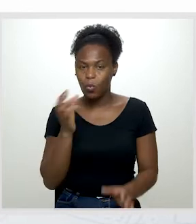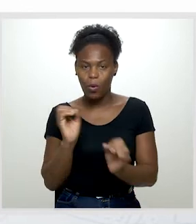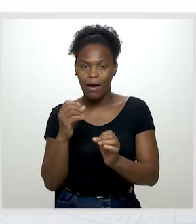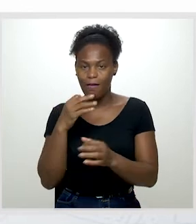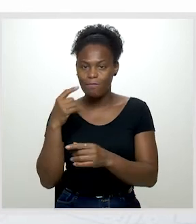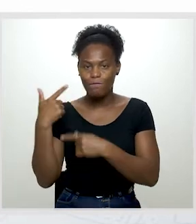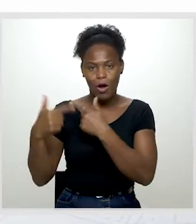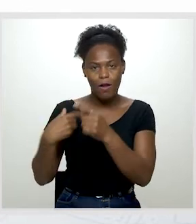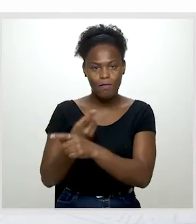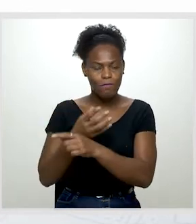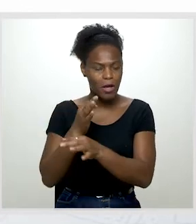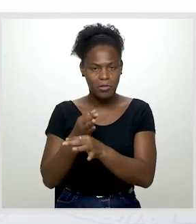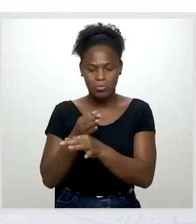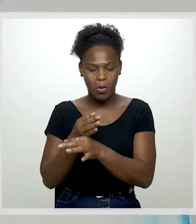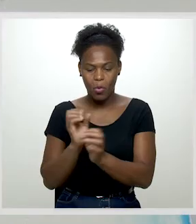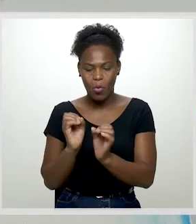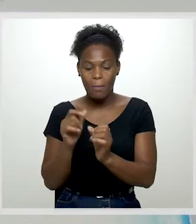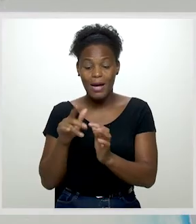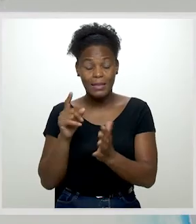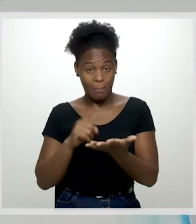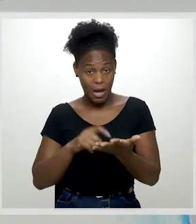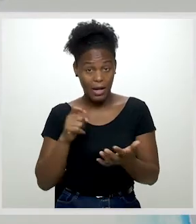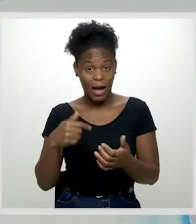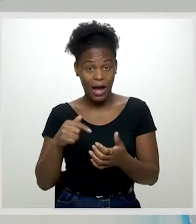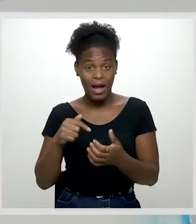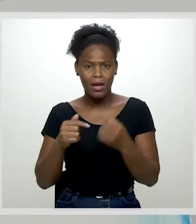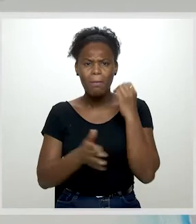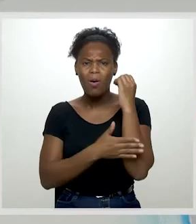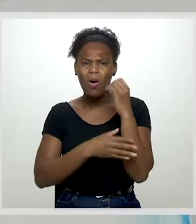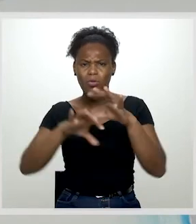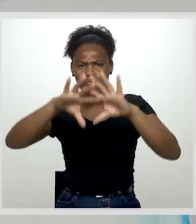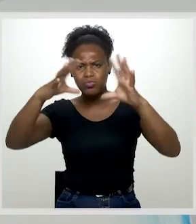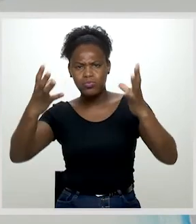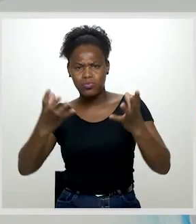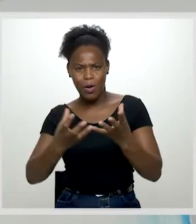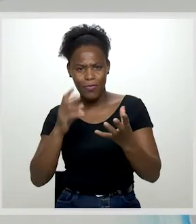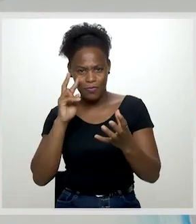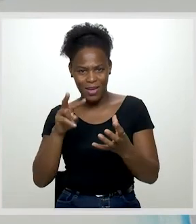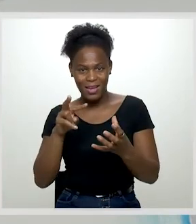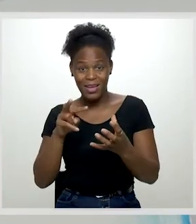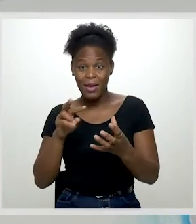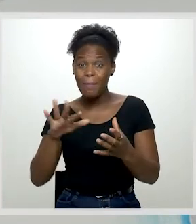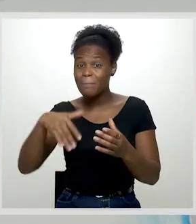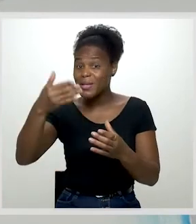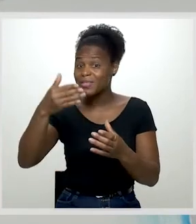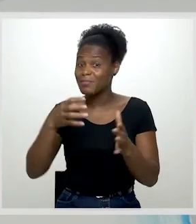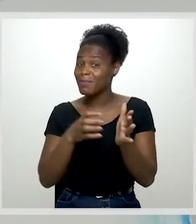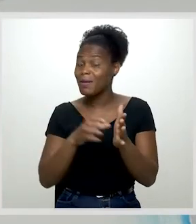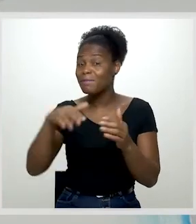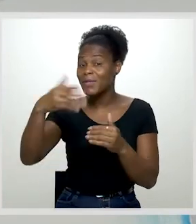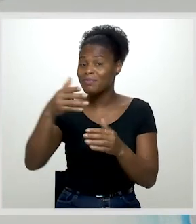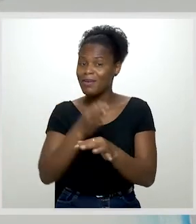des fêtes de Halloween. Mais par exemple, aux États-Unis, c'est l'élément clé de la